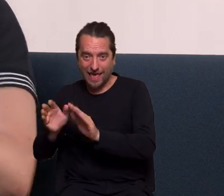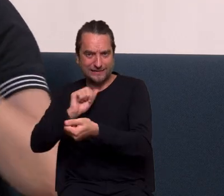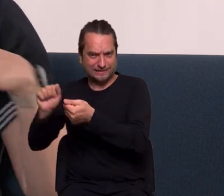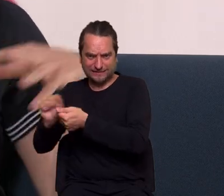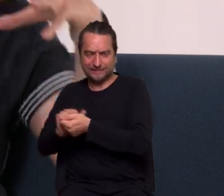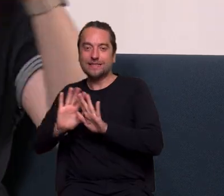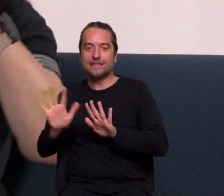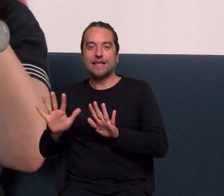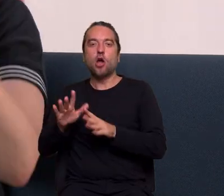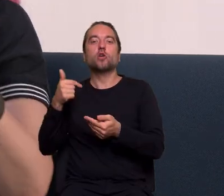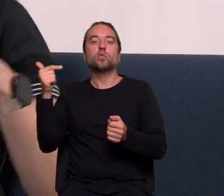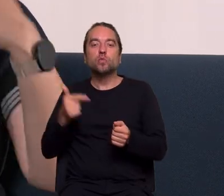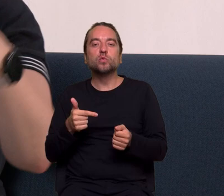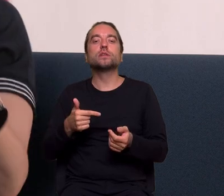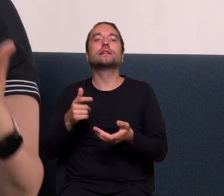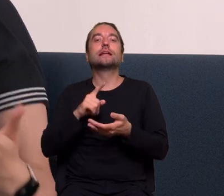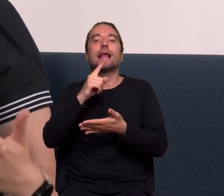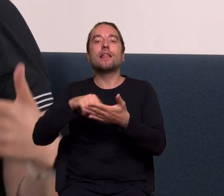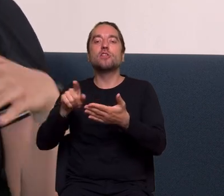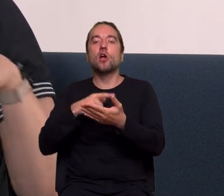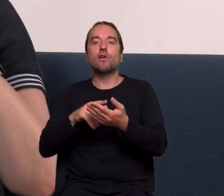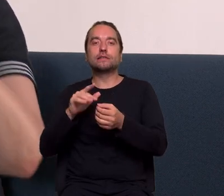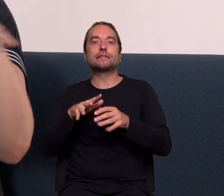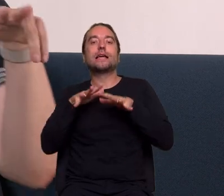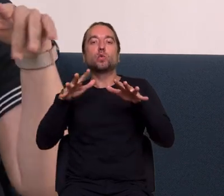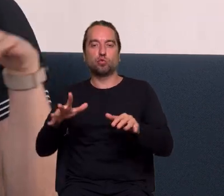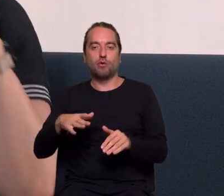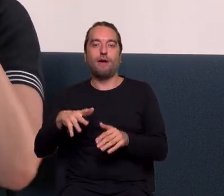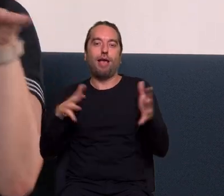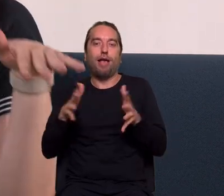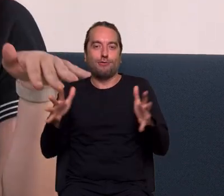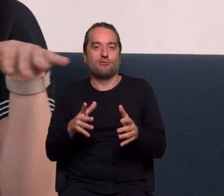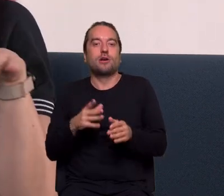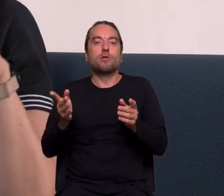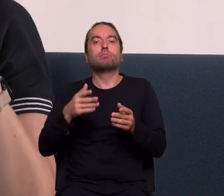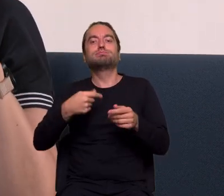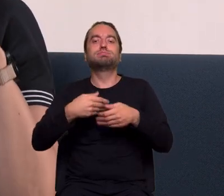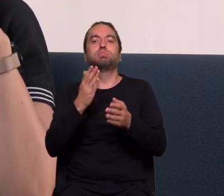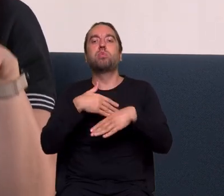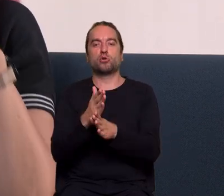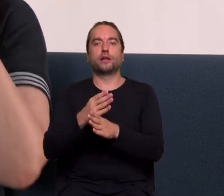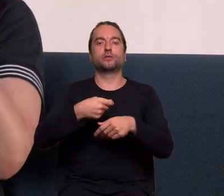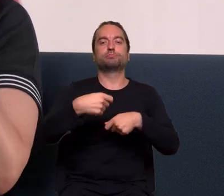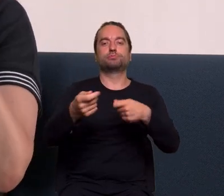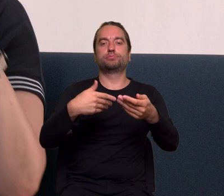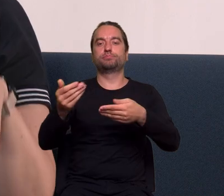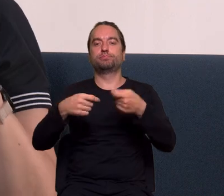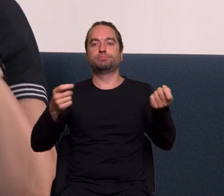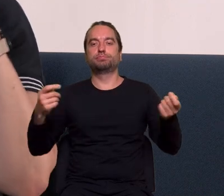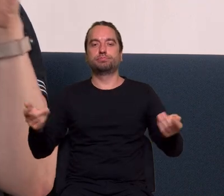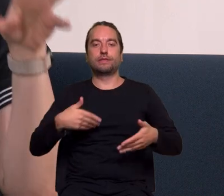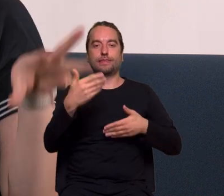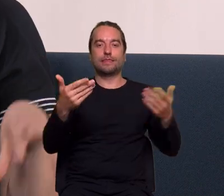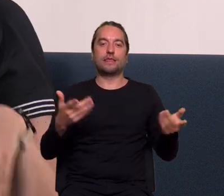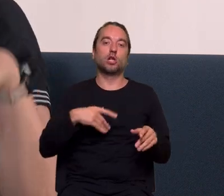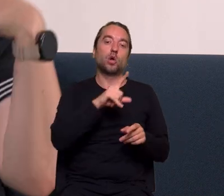niszczyć. One miały zlikwidować ten stan nadmiaru rzeczy, miały go rozdystrybuować, prawda? I te rzeczy jakby miały przynależeć do osób,